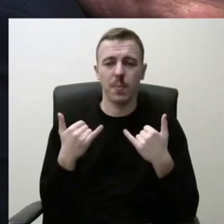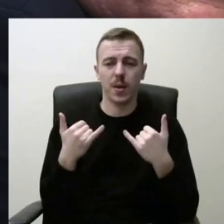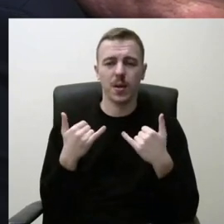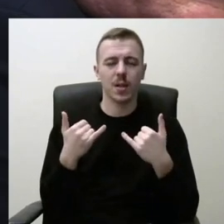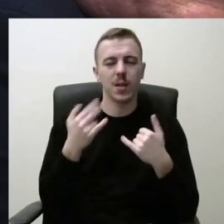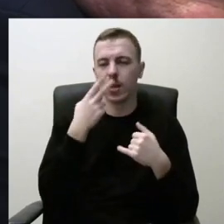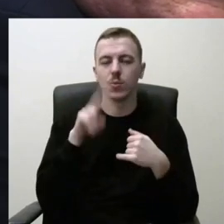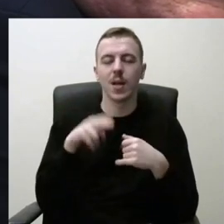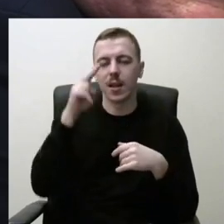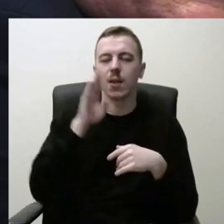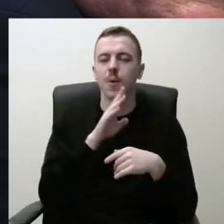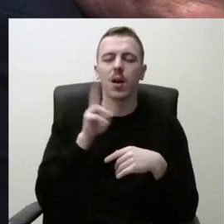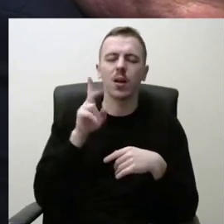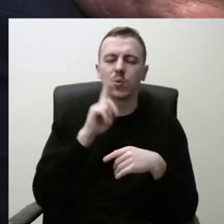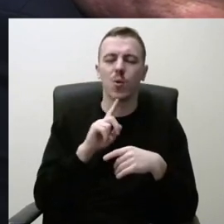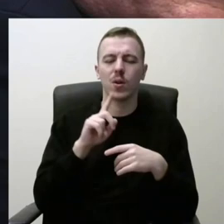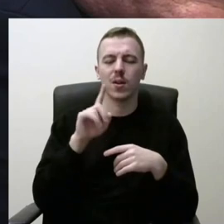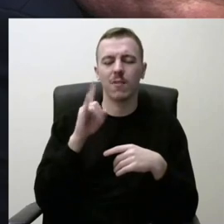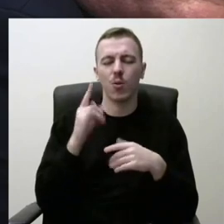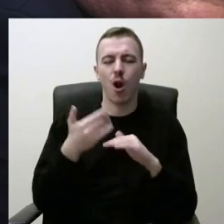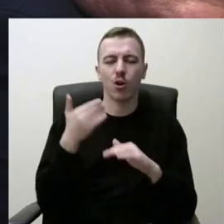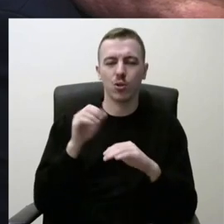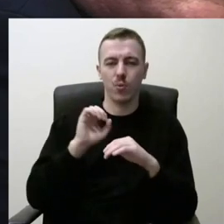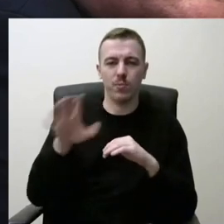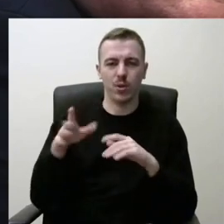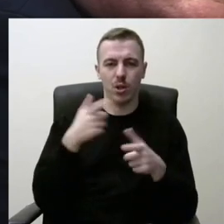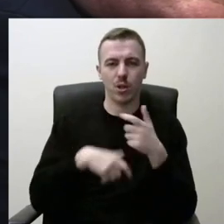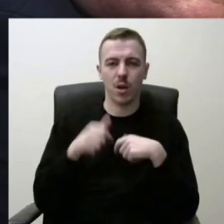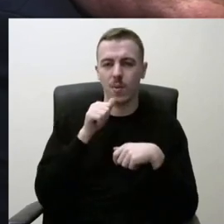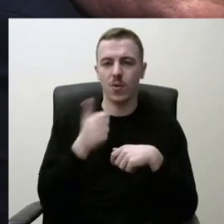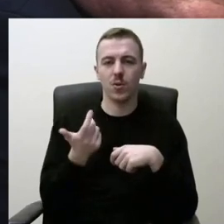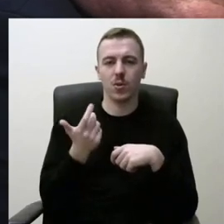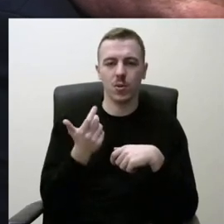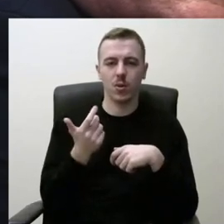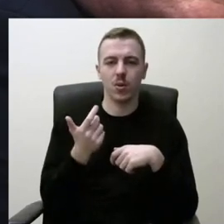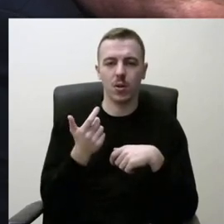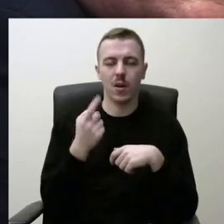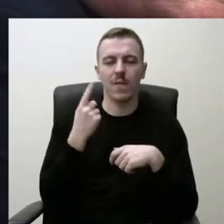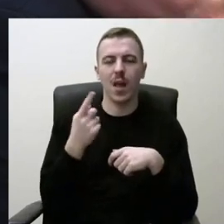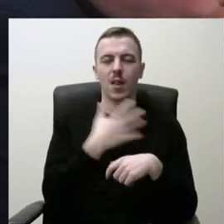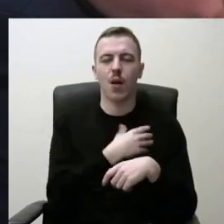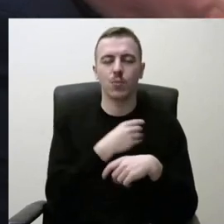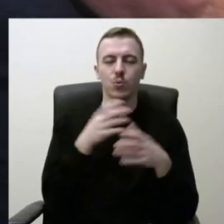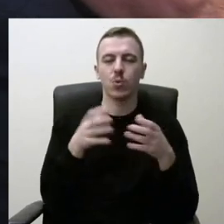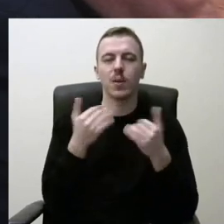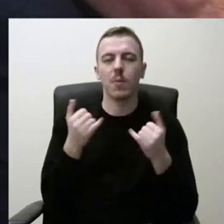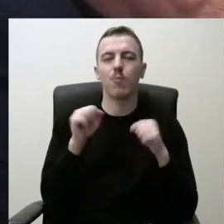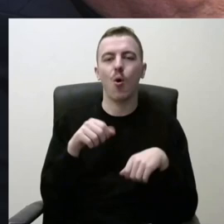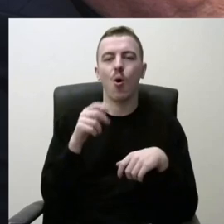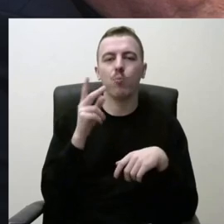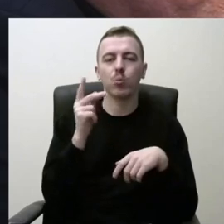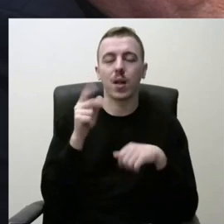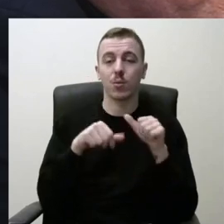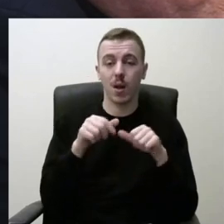tėvus, kurie nori leisti vaikus į darželį anksčiau. Tai yra, reiškia, vieno amžiaus vaikų grupės, kol kas dabar galima leisti tik tai nuo 1,5 metų ir